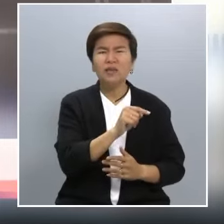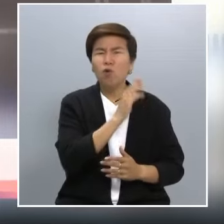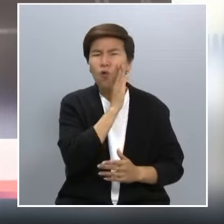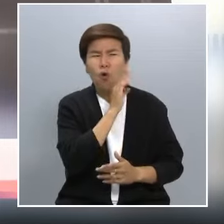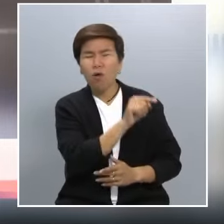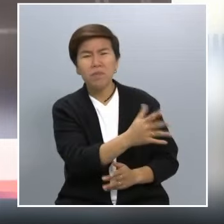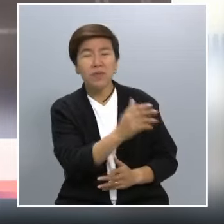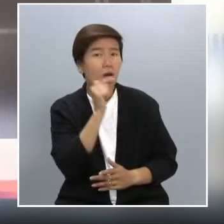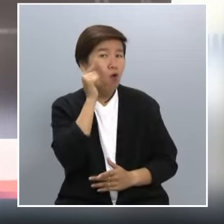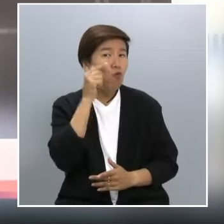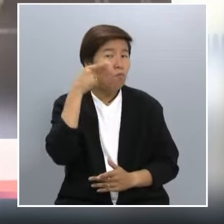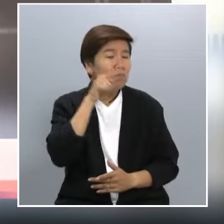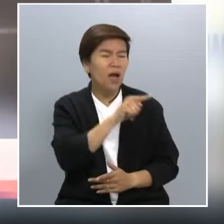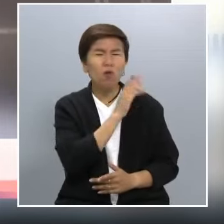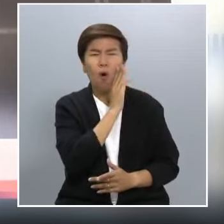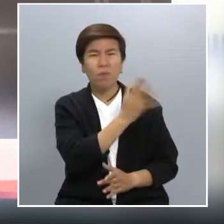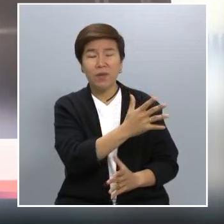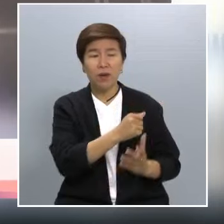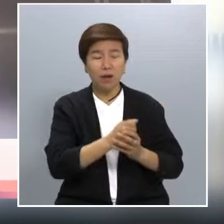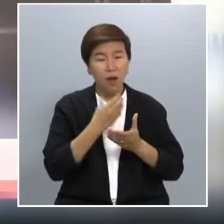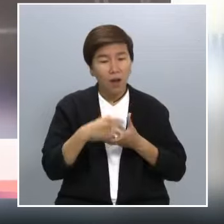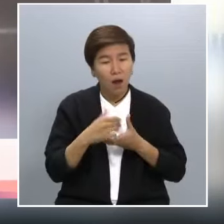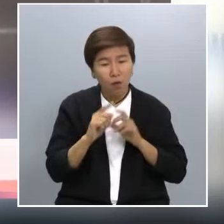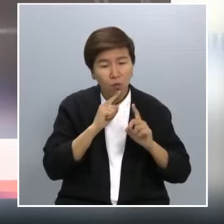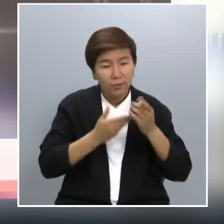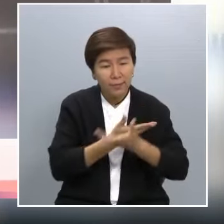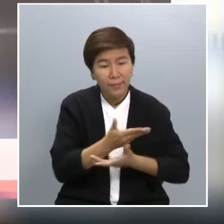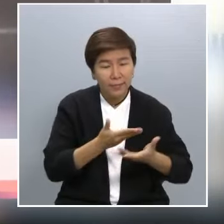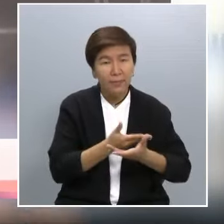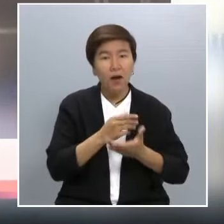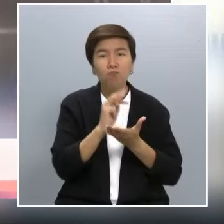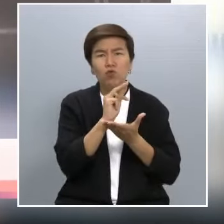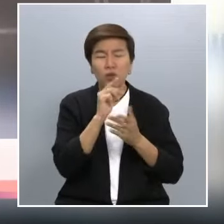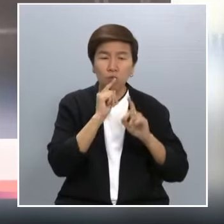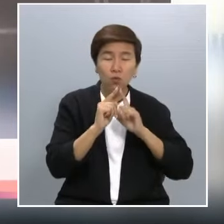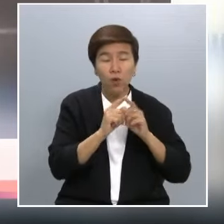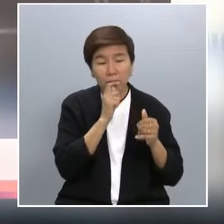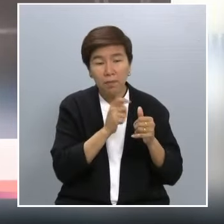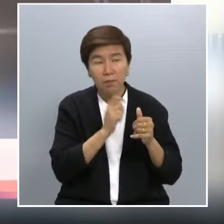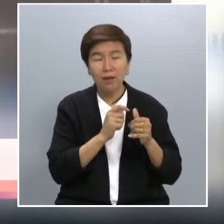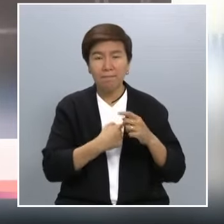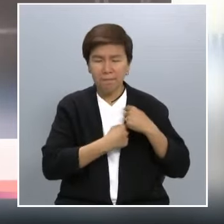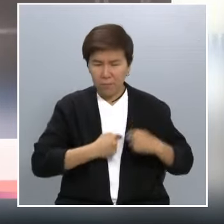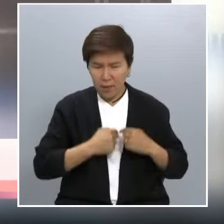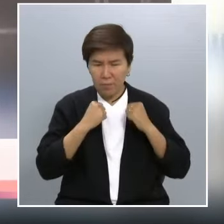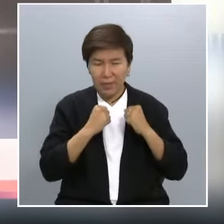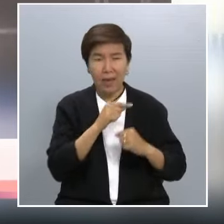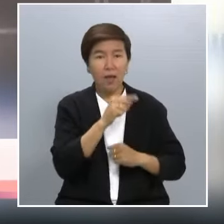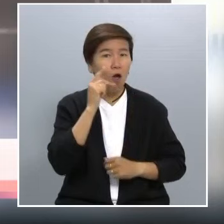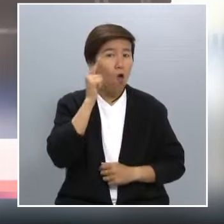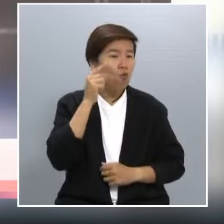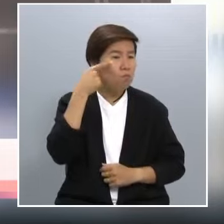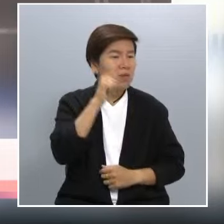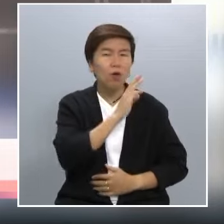ที่มีการพูดกับทางมูลนิธิวินวินที่เป็นคลิปเสียงออกมาคือเธอบอกว่ามั่นใจว่าลุงเปี๊ยกไม่กล้าโกหก